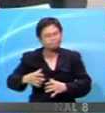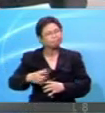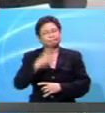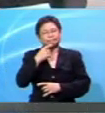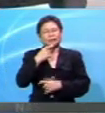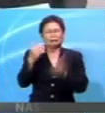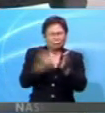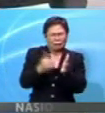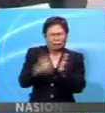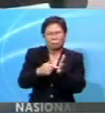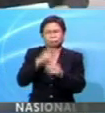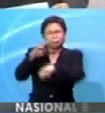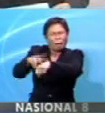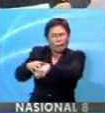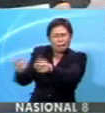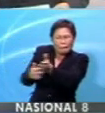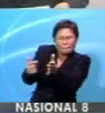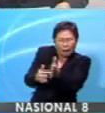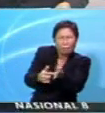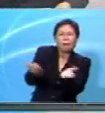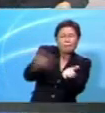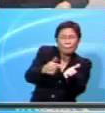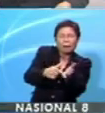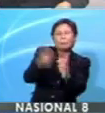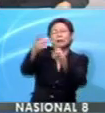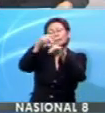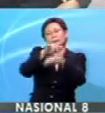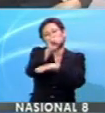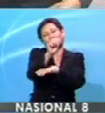setelah beberapa kali memberi amaran kepada Adun